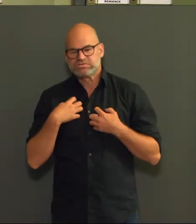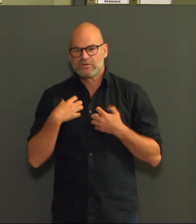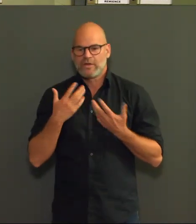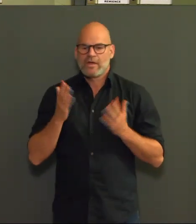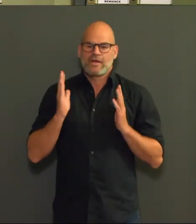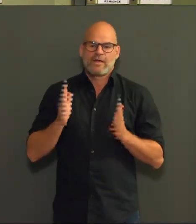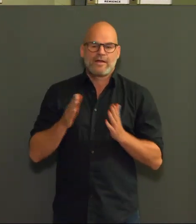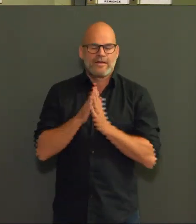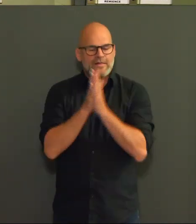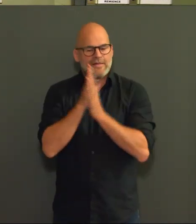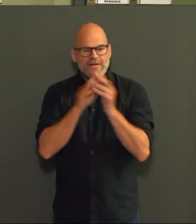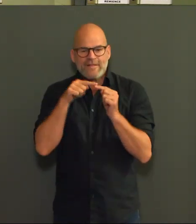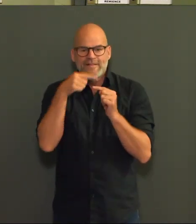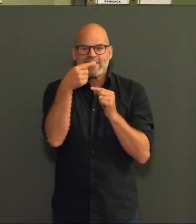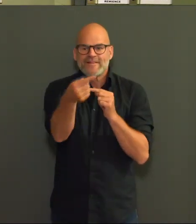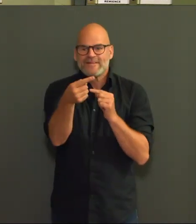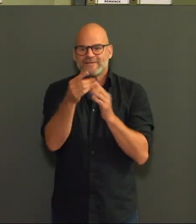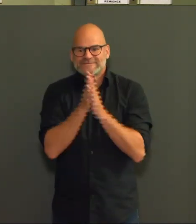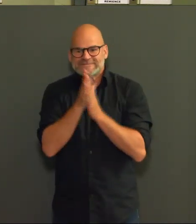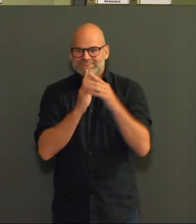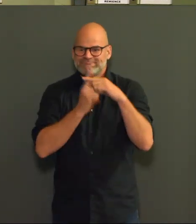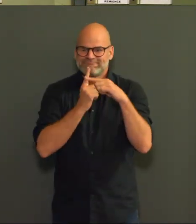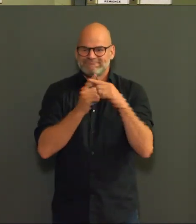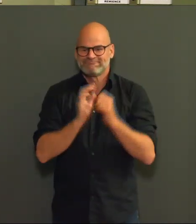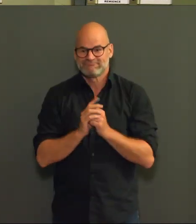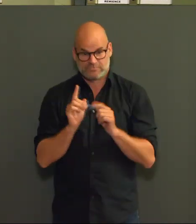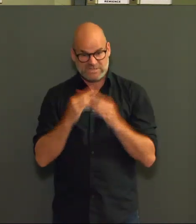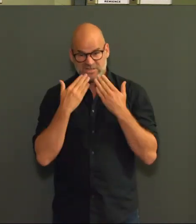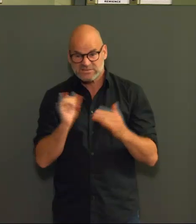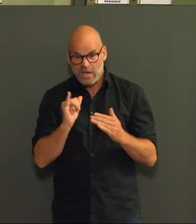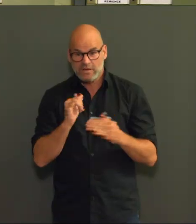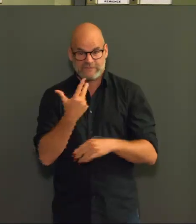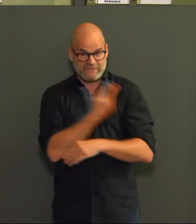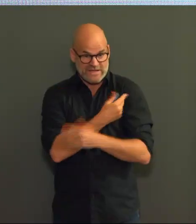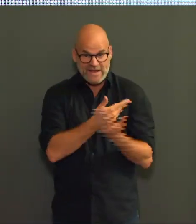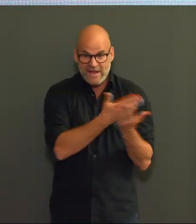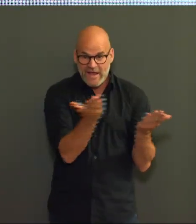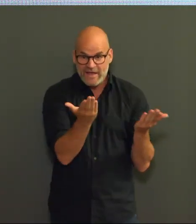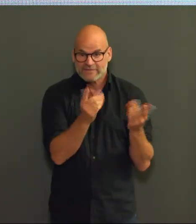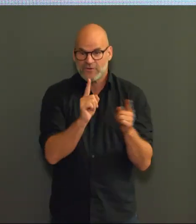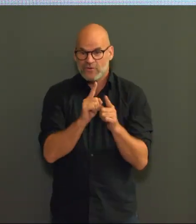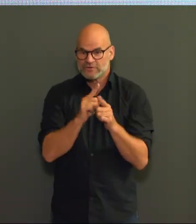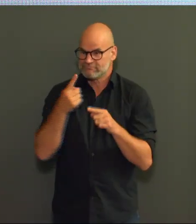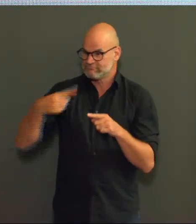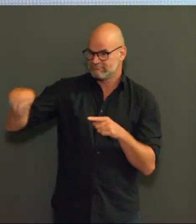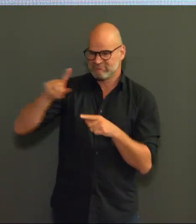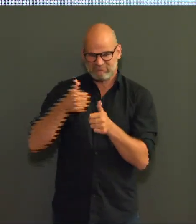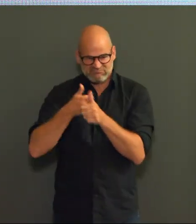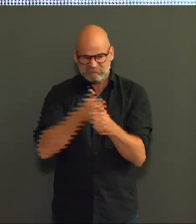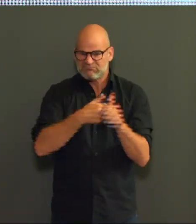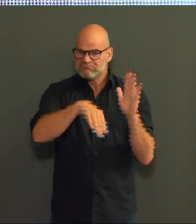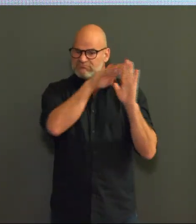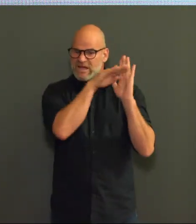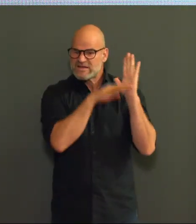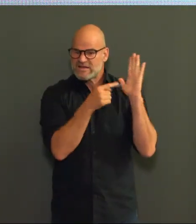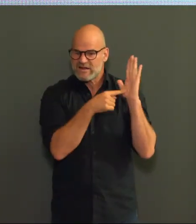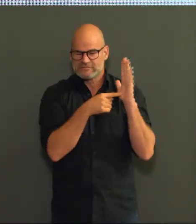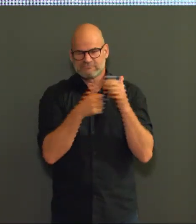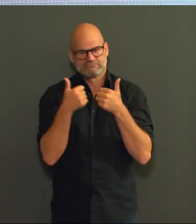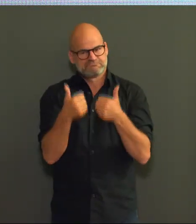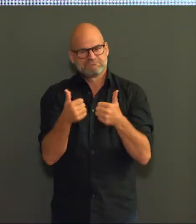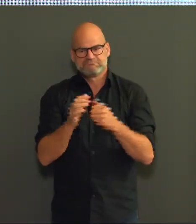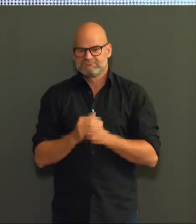gedrag verder de goede kant op gaan. De afgelopen weken heeft het overgrote deel van de bevolking immers op een